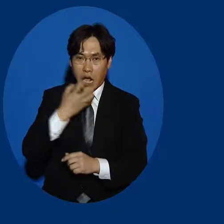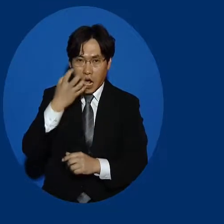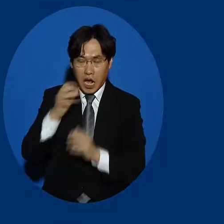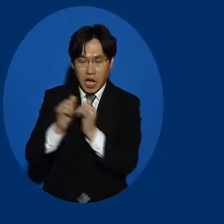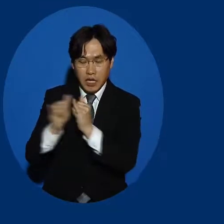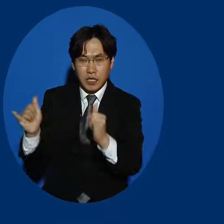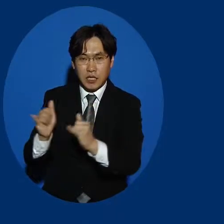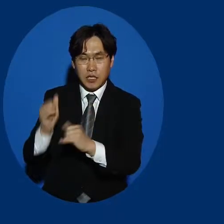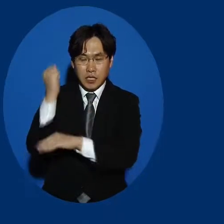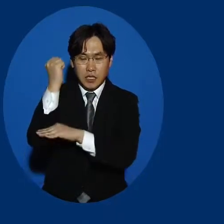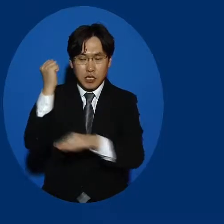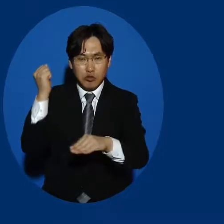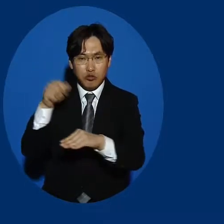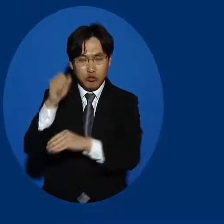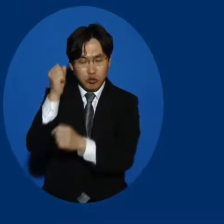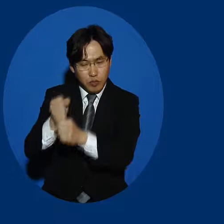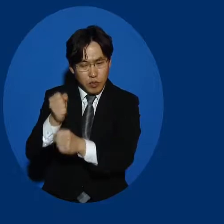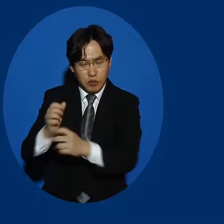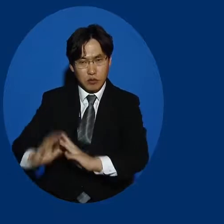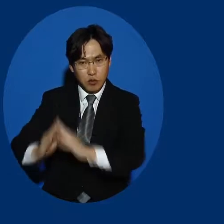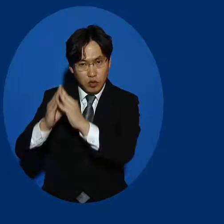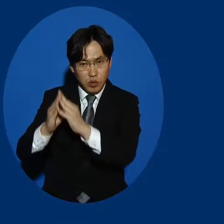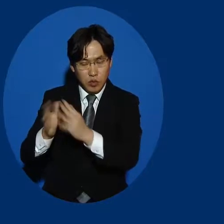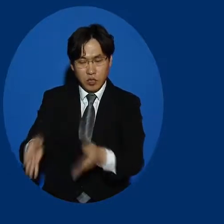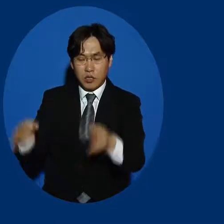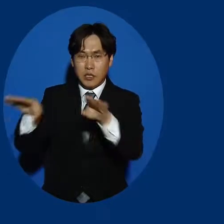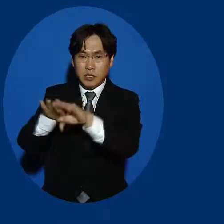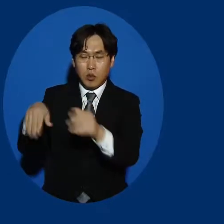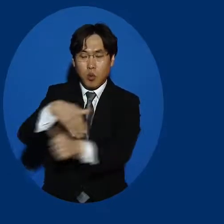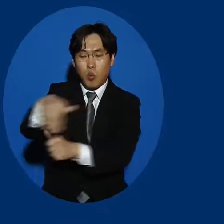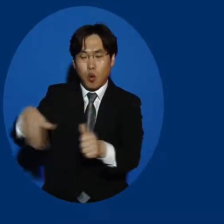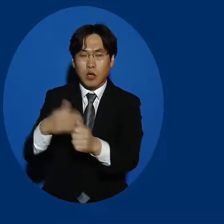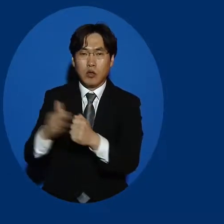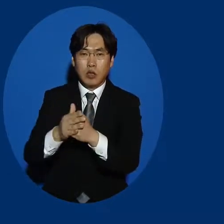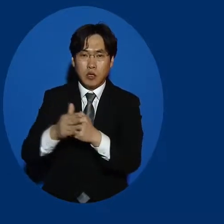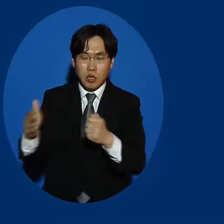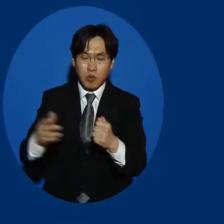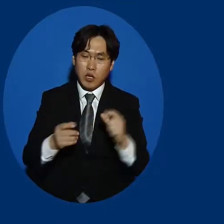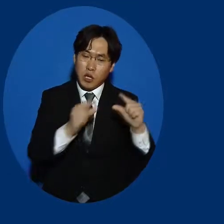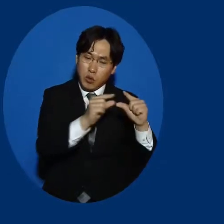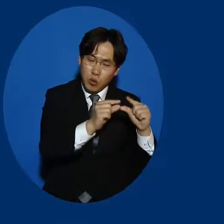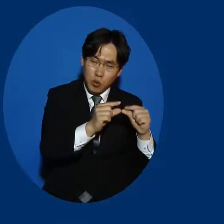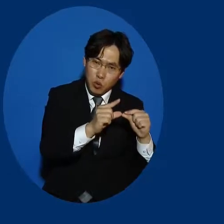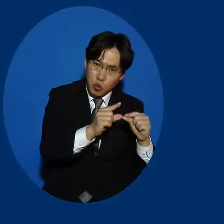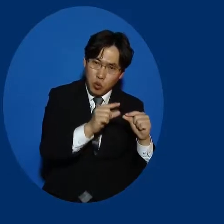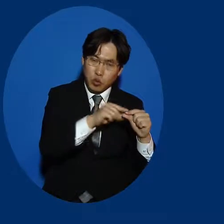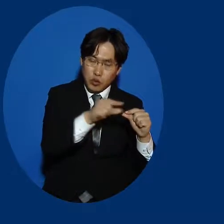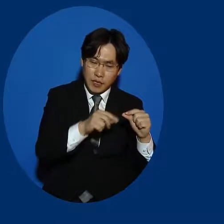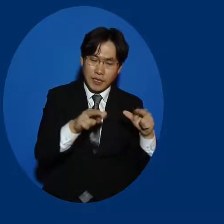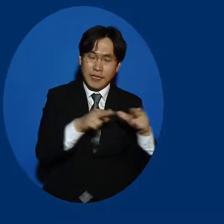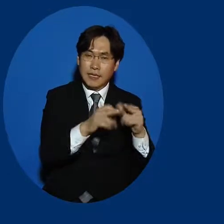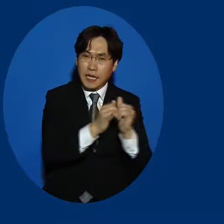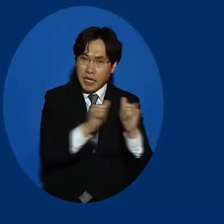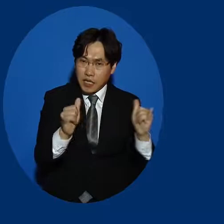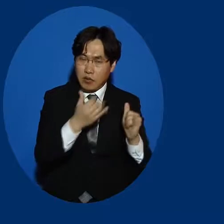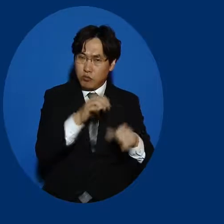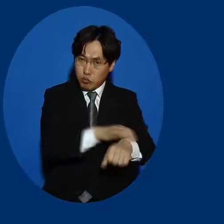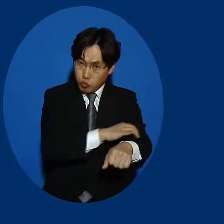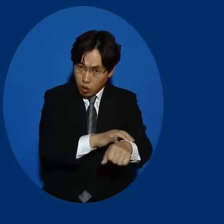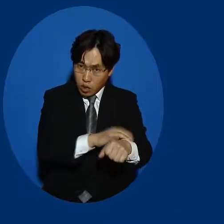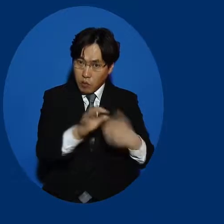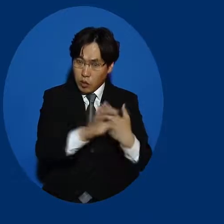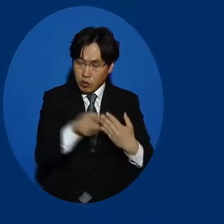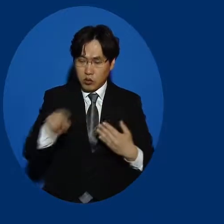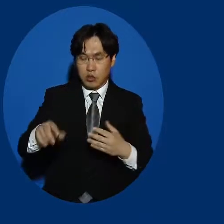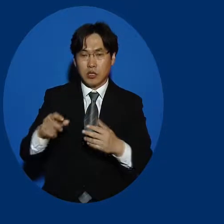다수인들을 기준으로 설계해 놓은 제도와 시설과 환경 때문에 소수의 장애인들이 불편하다면 그